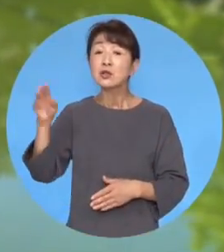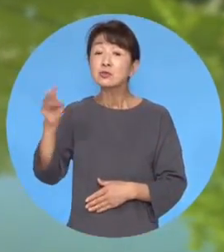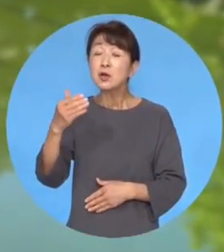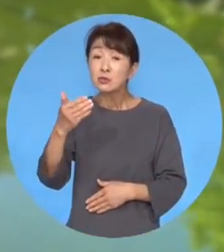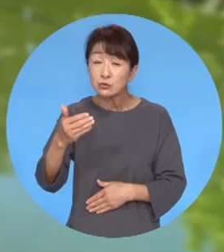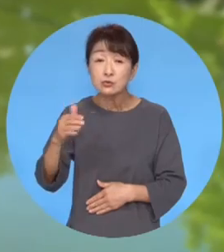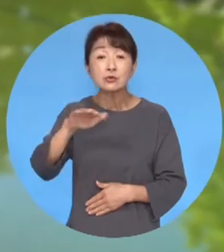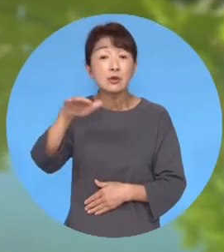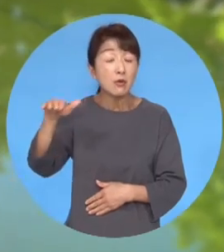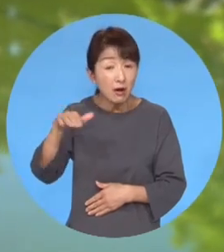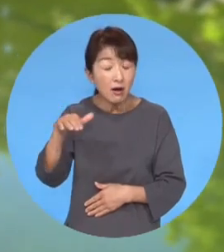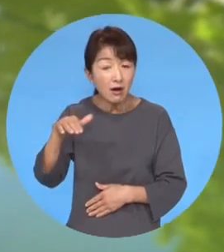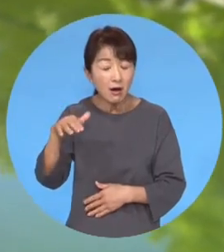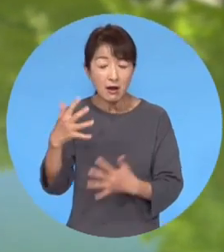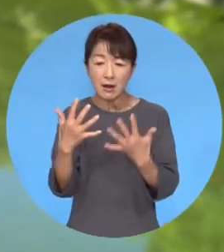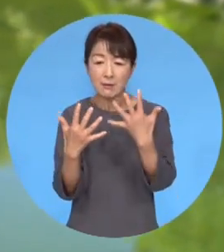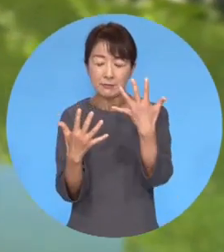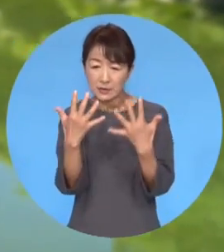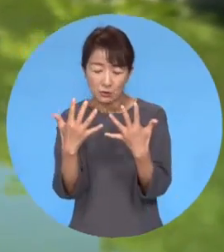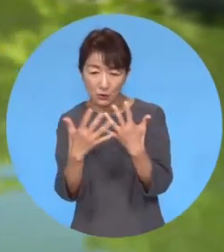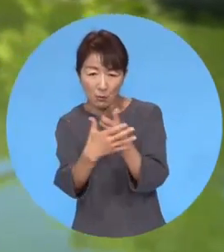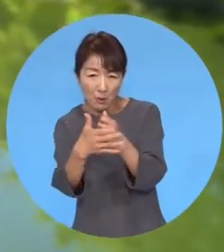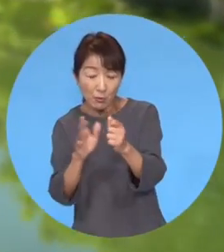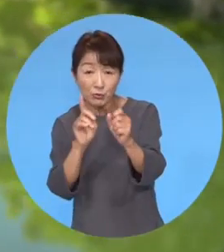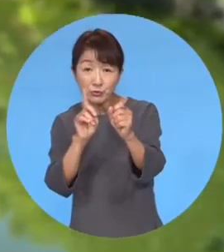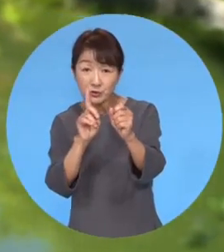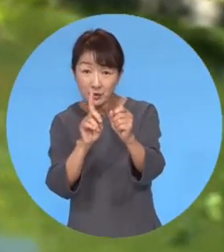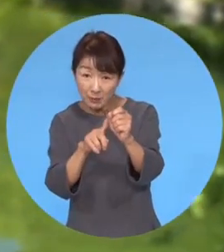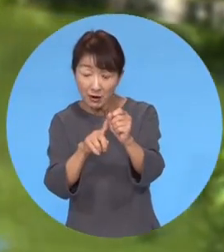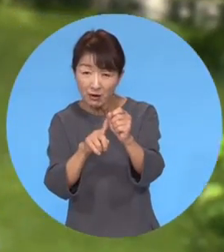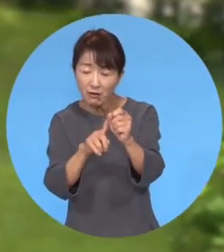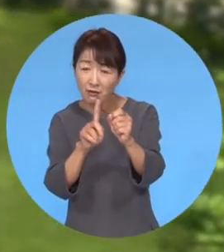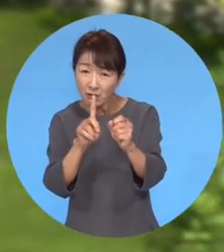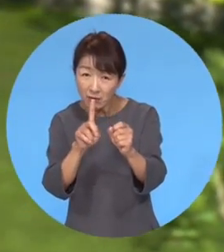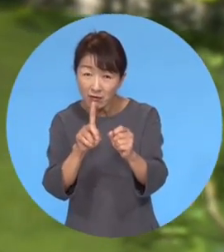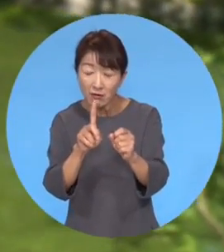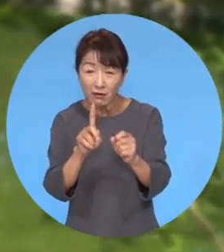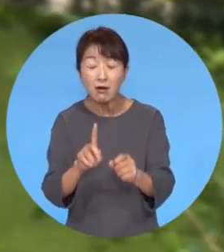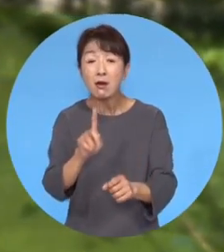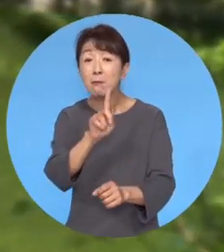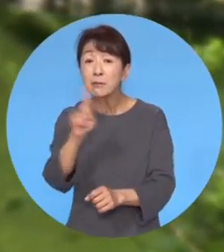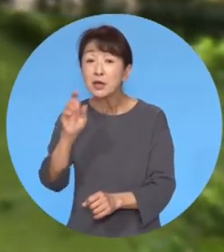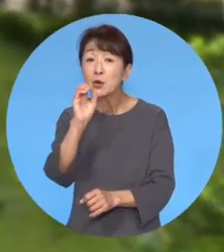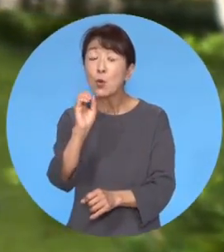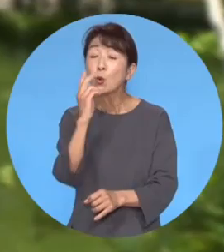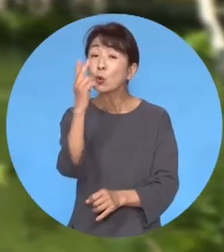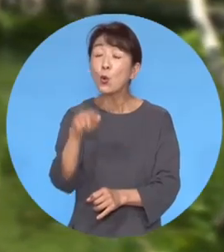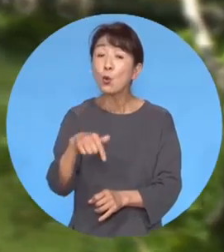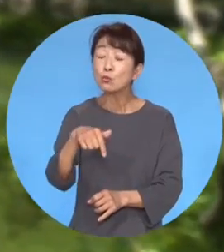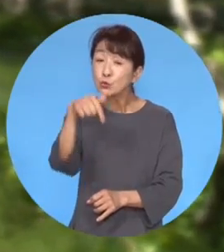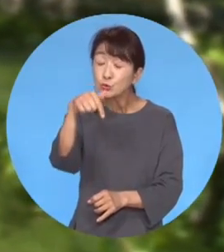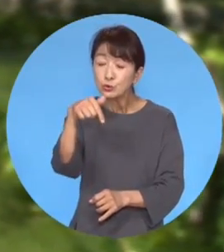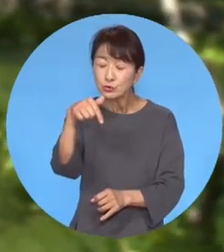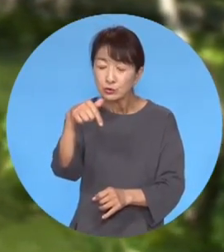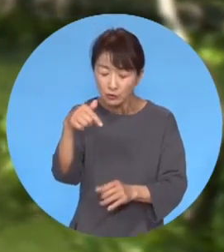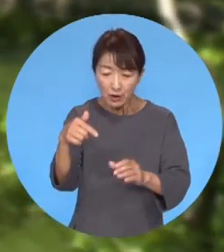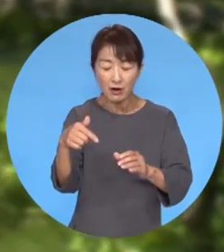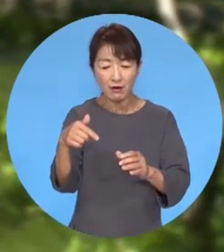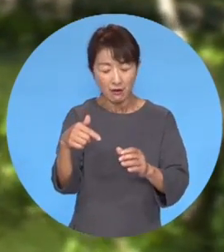杉並区では緑を守り増やすためにビオトープや緑のカーテンの設